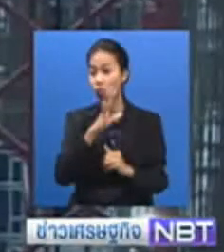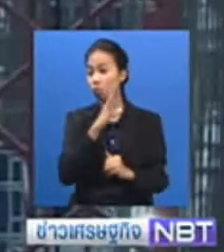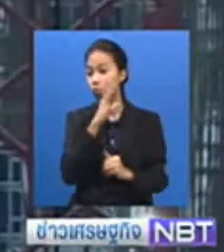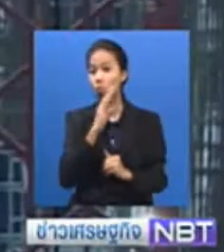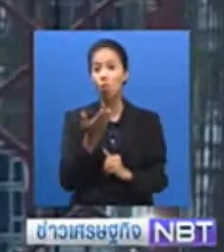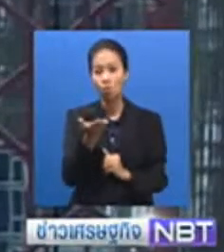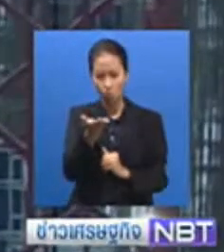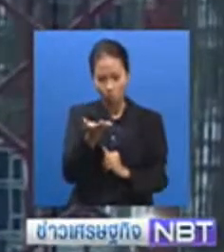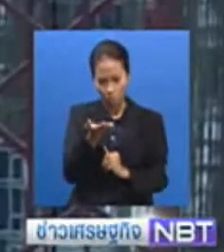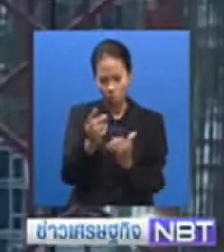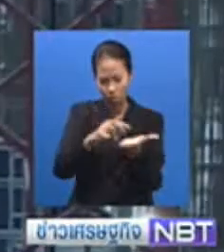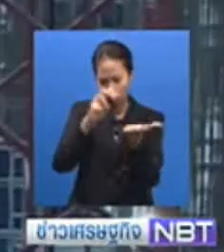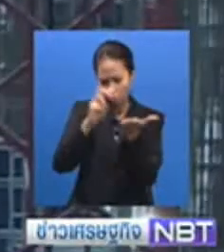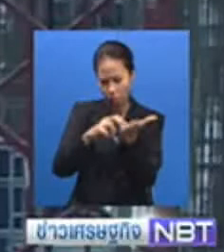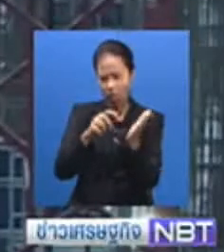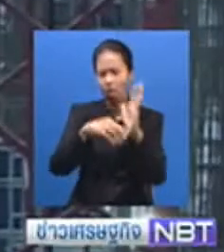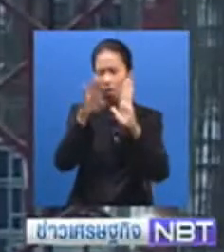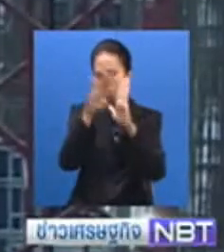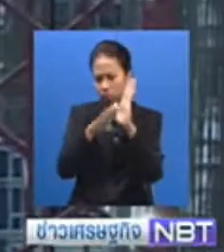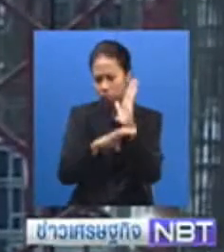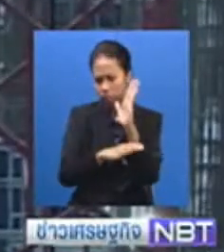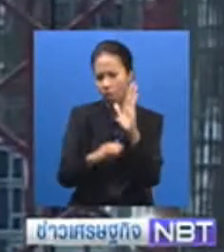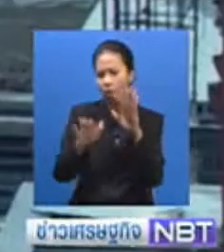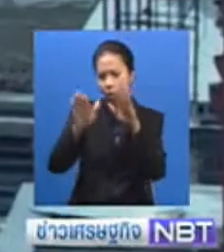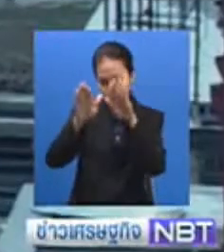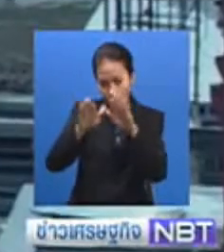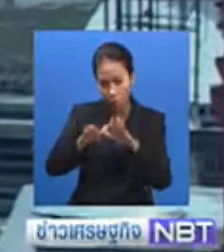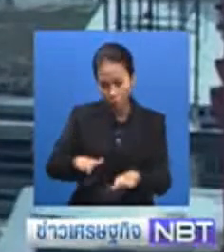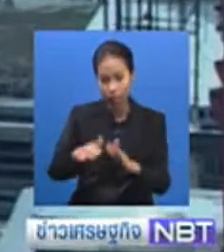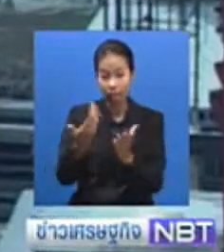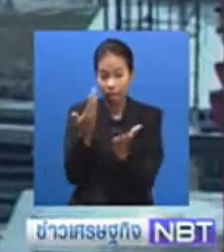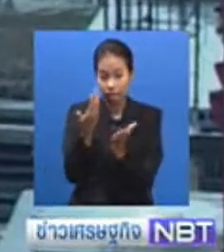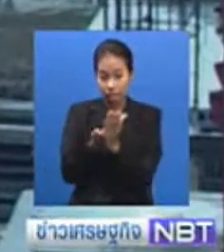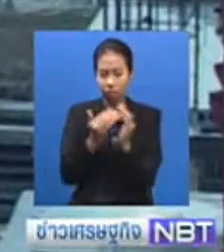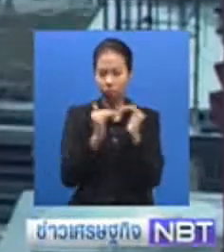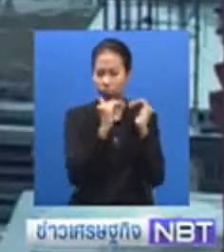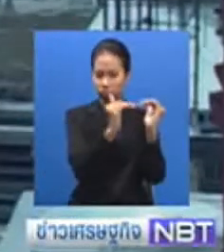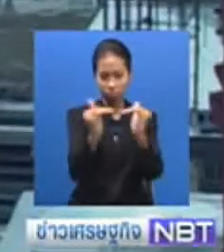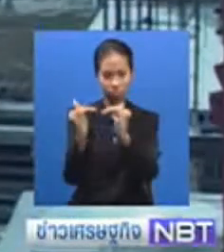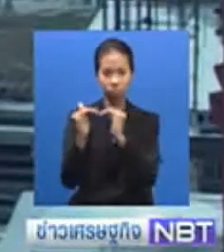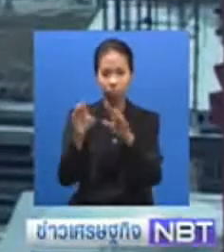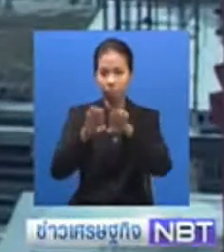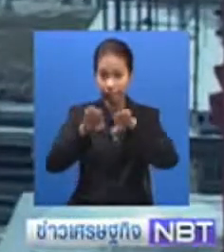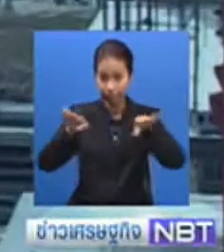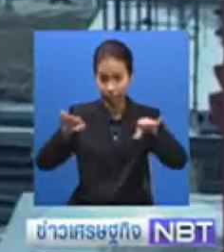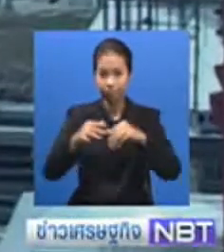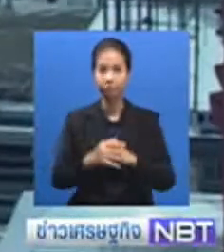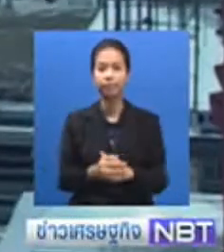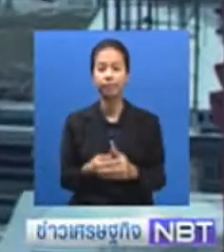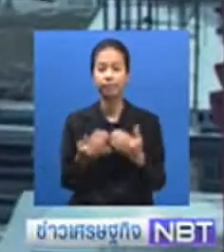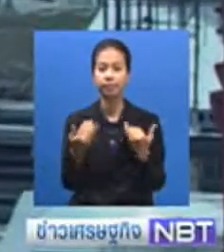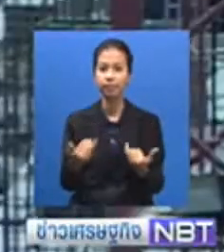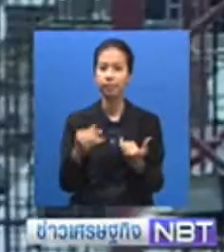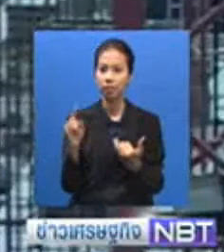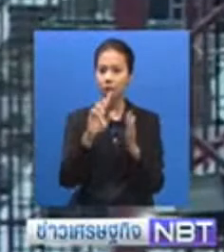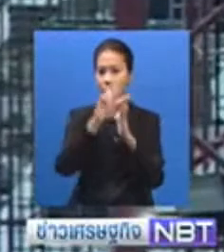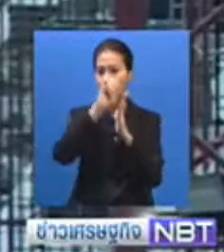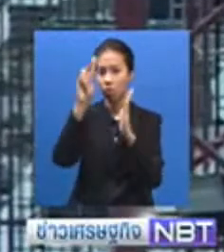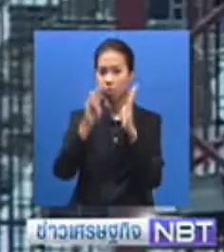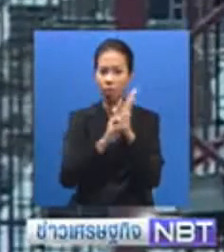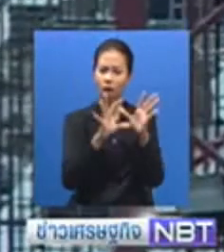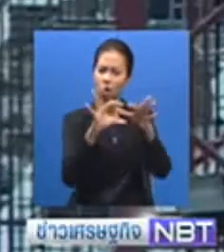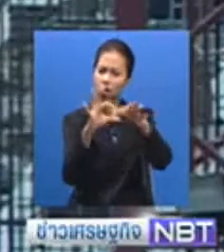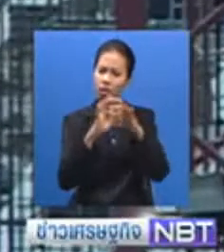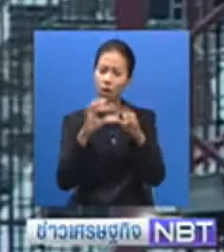ใบอนุญาตก่อสร้างควรต้องลดขั้นตอนลงและกำหนดค่าธรรมเนียมให้เป็นมาตรฐานรวมทั้งปรับปรุงกฎหมายที่